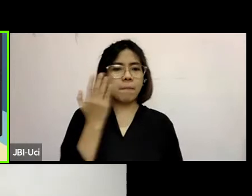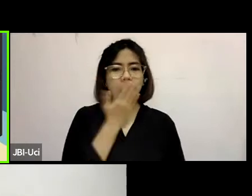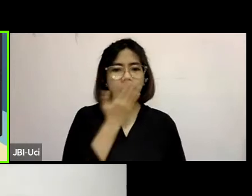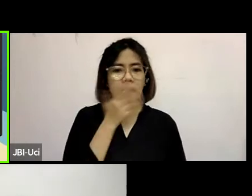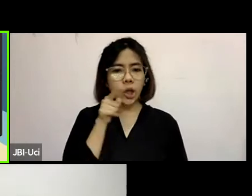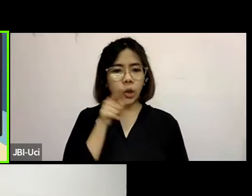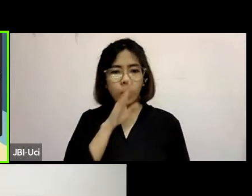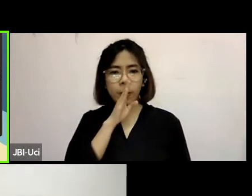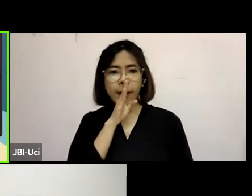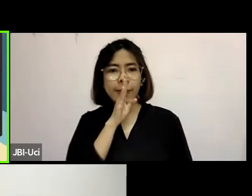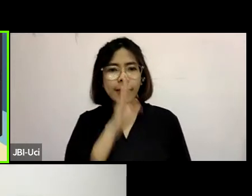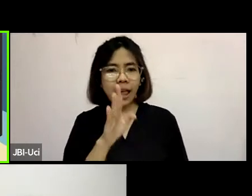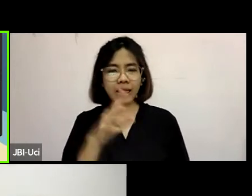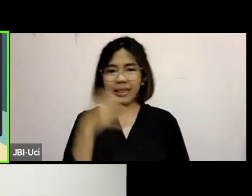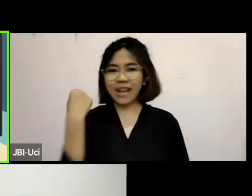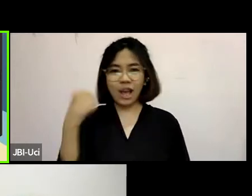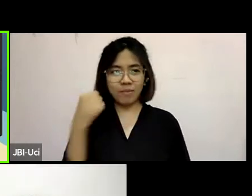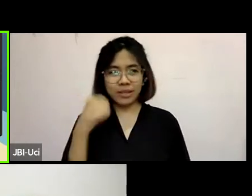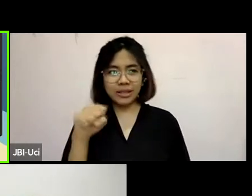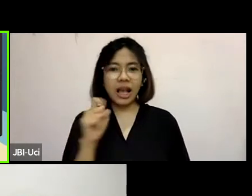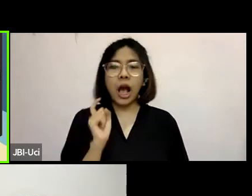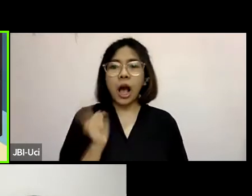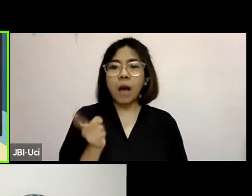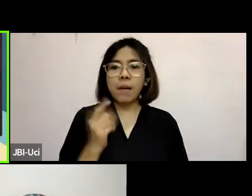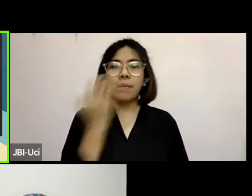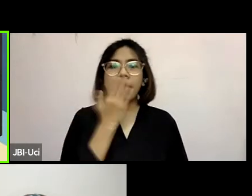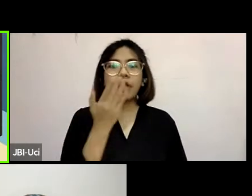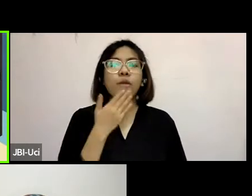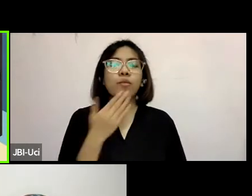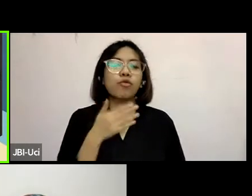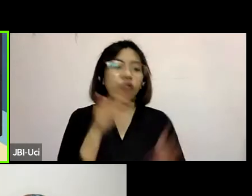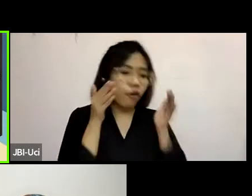punya keberpihakan nah eh